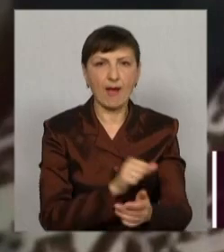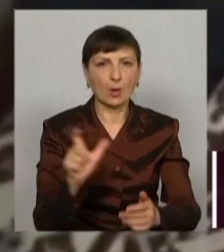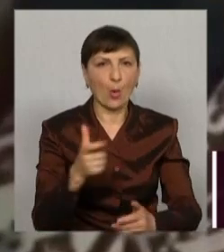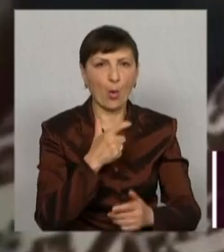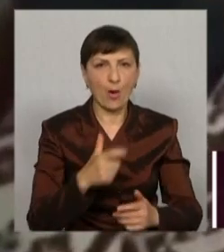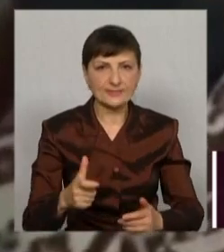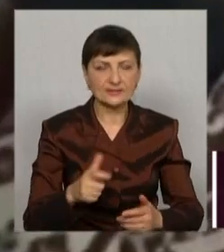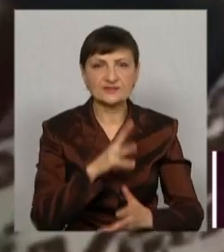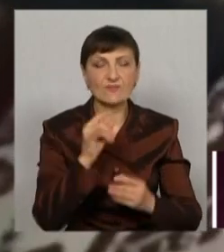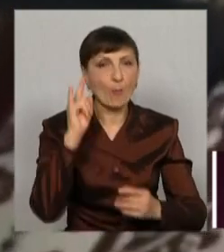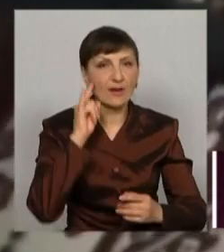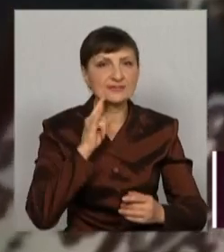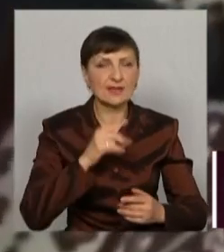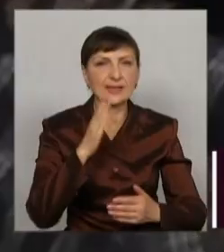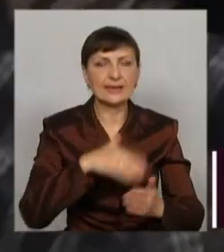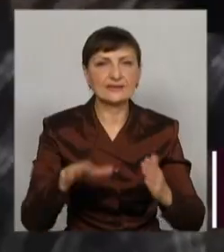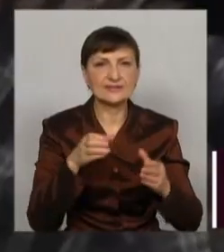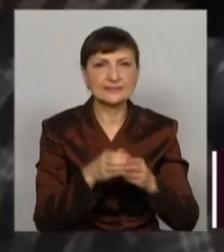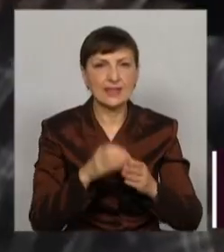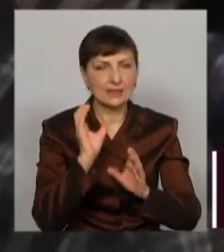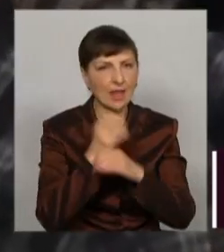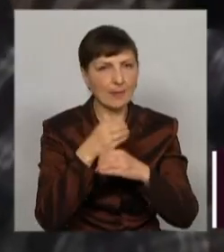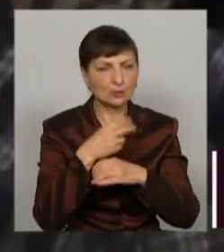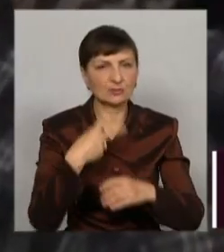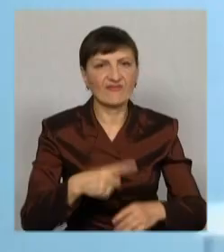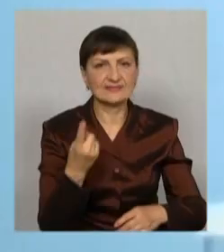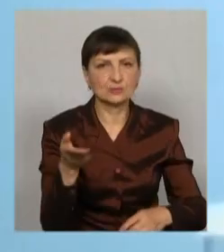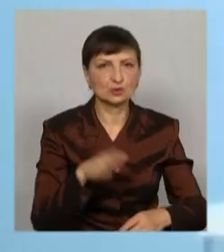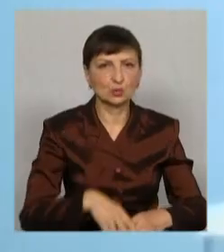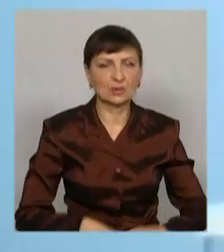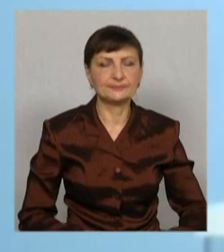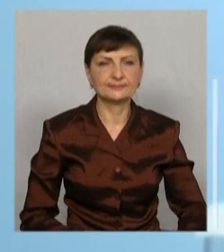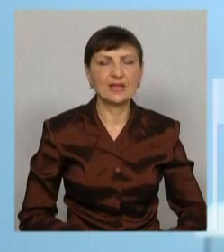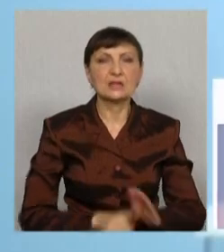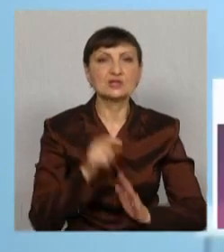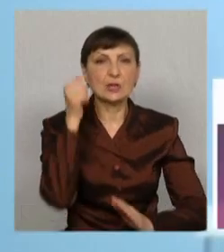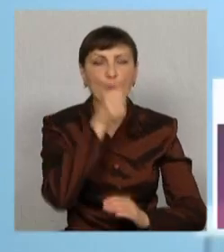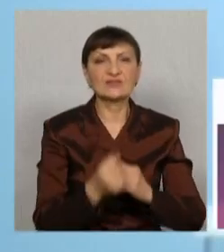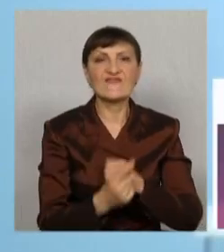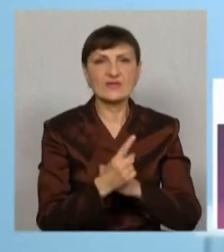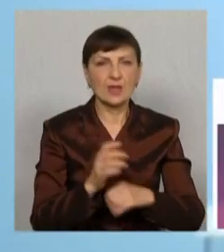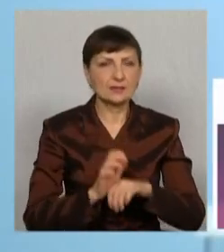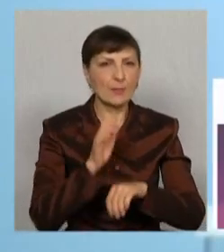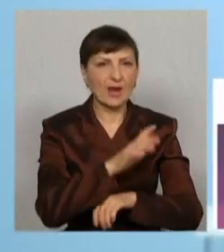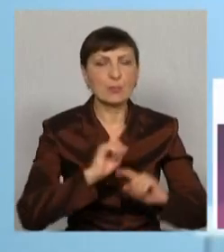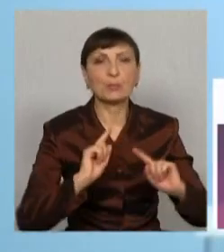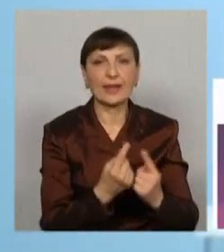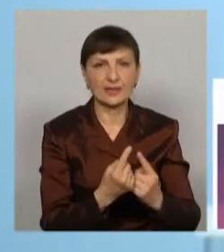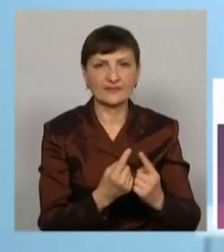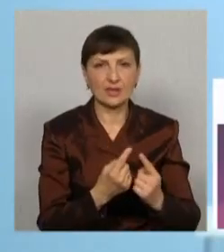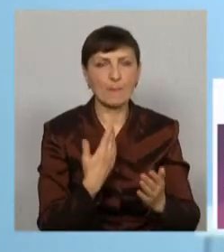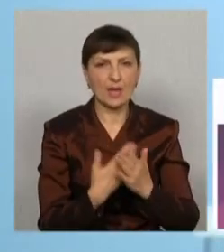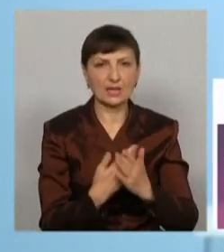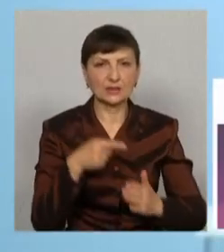по стране ликвидировали 21 нарколабораторию. С начала года выявлено и направлено для блокирования